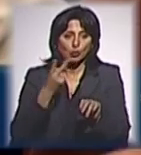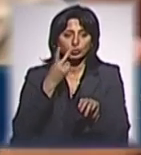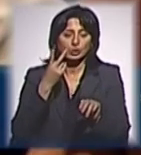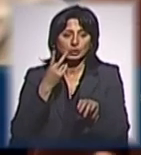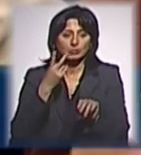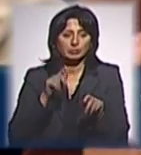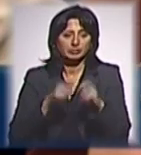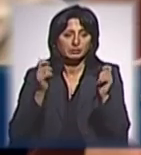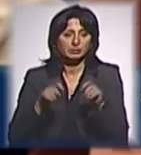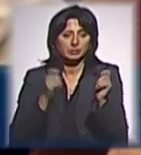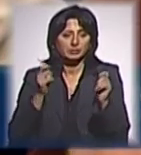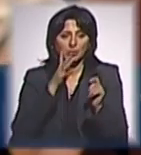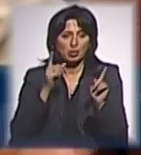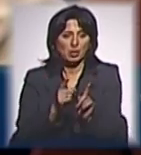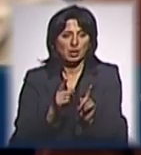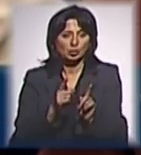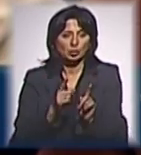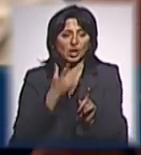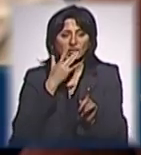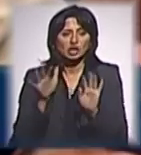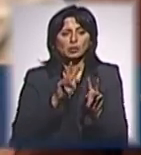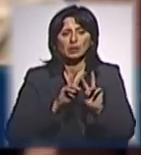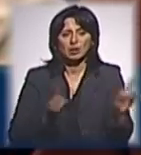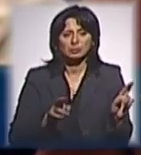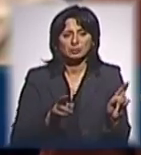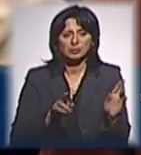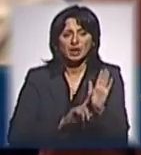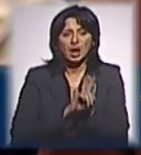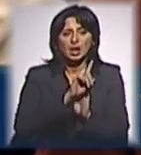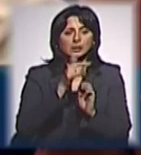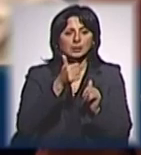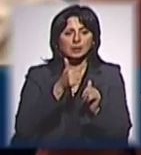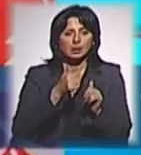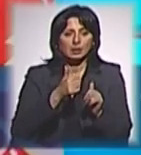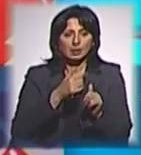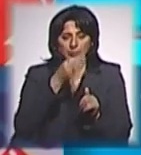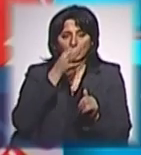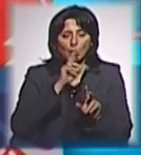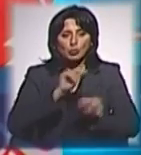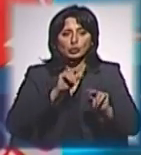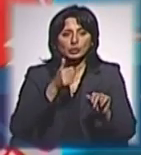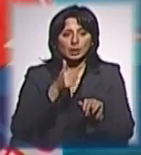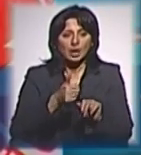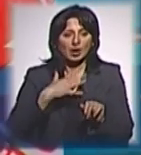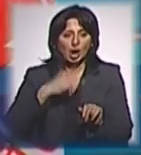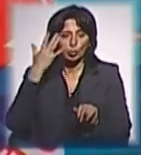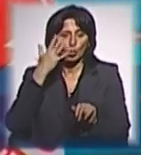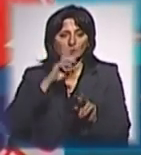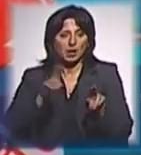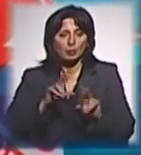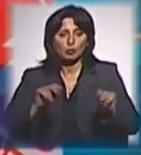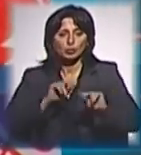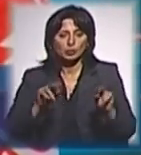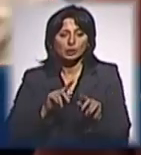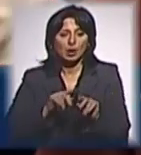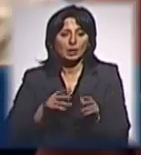ორჯერ, მაგრამ იგი დაარღვეს ძალიან მოკლე პერიოდში, ისევე როგორც ნაციონალური მოძრაობა საწყის ეტაპზე ძალიან მომხიბლავი იყო თავის დაპირებებით, ქართული ოცნებაც იგივენაირად